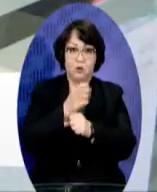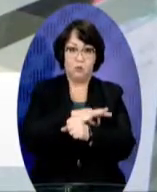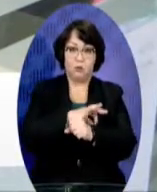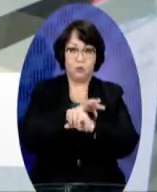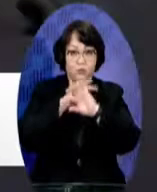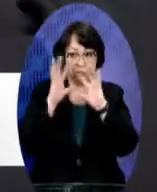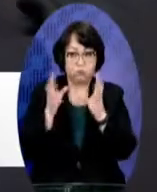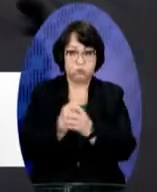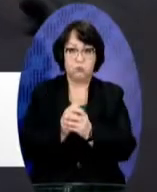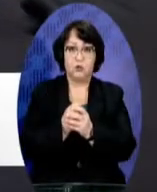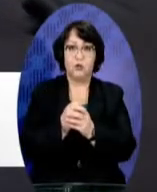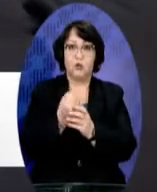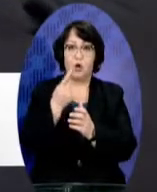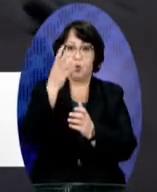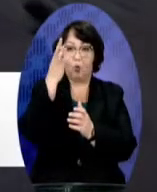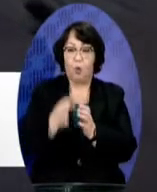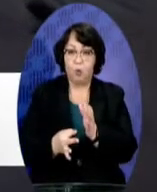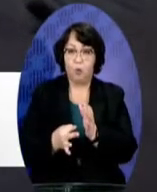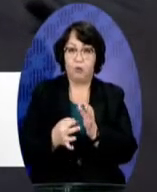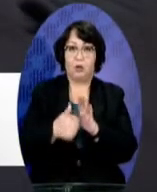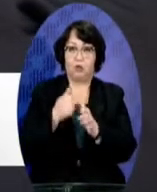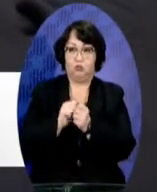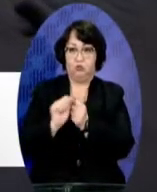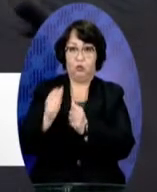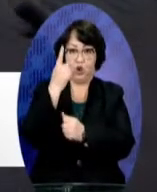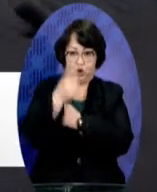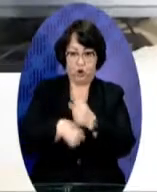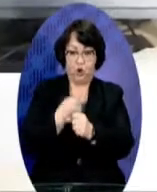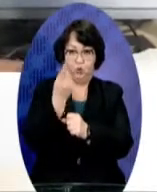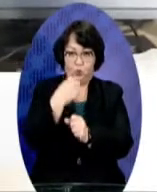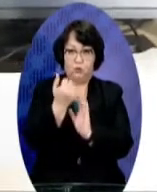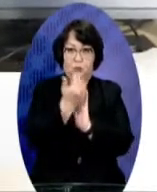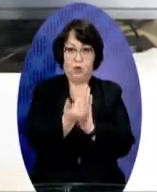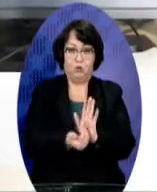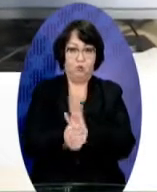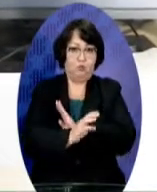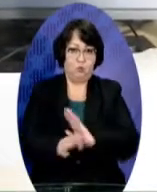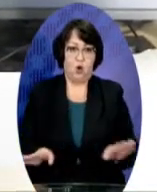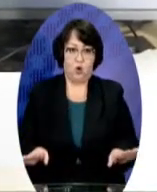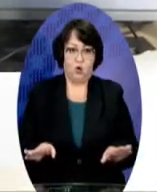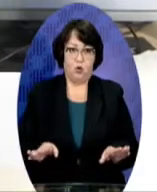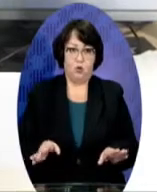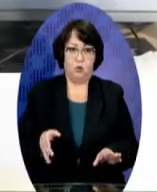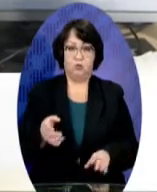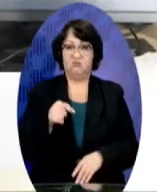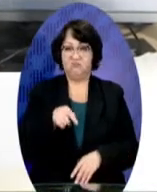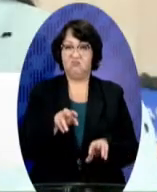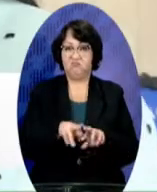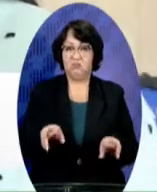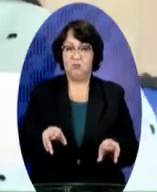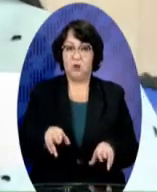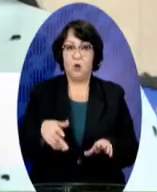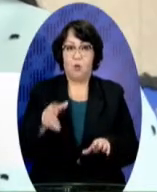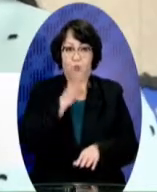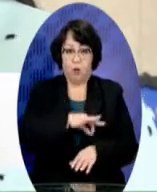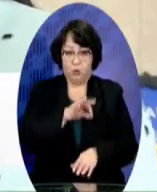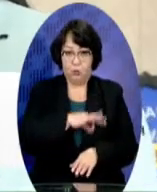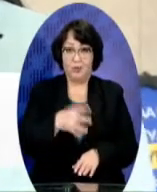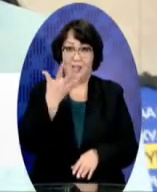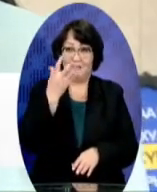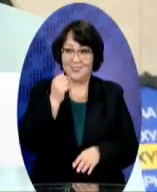нийт дүнгээс 1% татвар төлнө. За жилд 1 удаа тайлан гаргана гэсэн үг. Энэ өнгөр бол ялгаатай байна. За борлуулалт орлого хэмжээ 50 сая